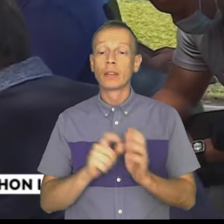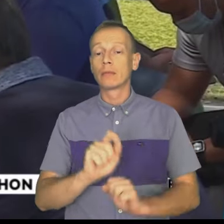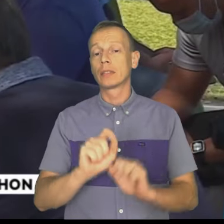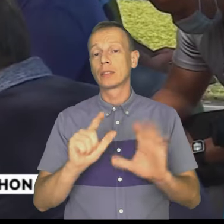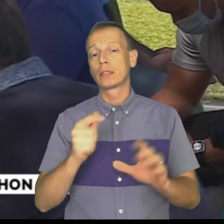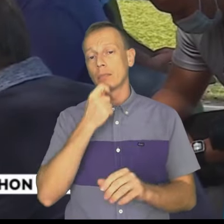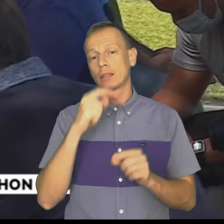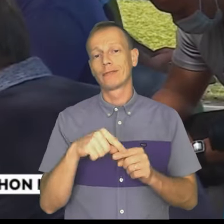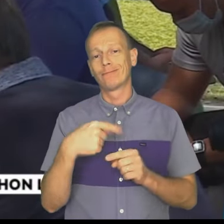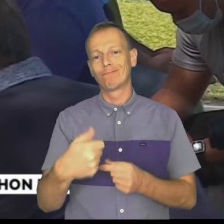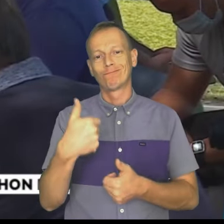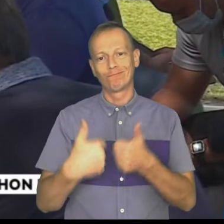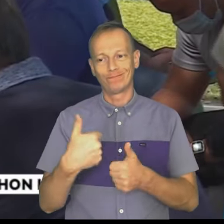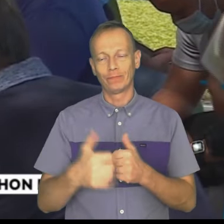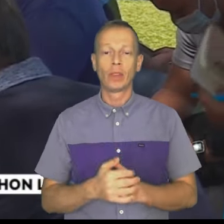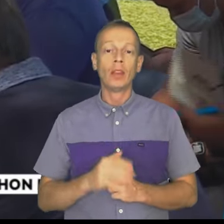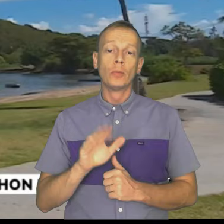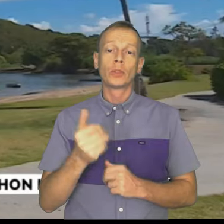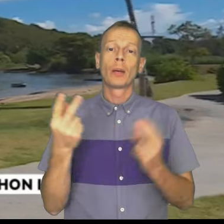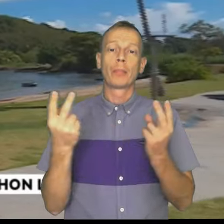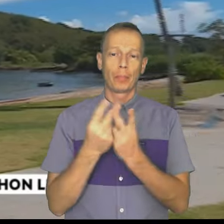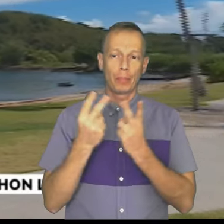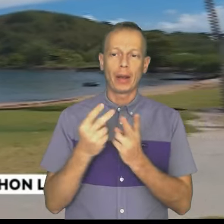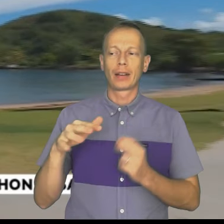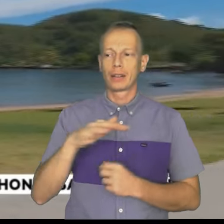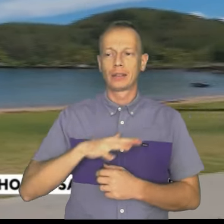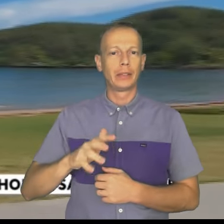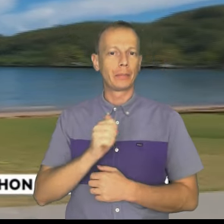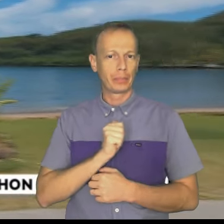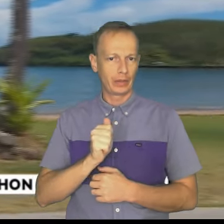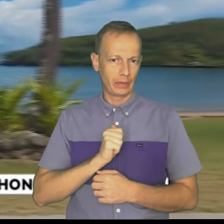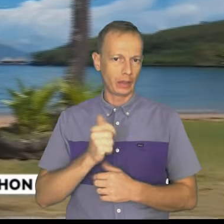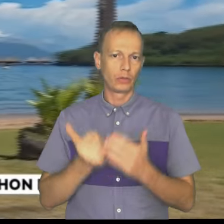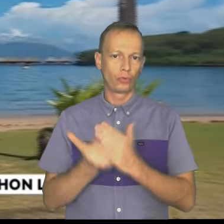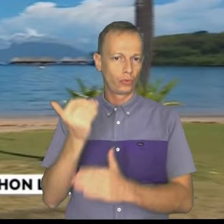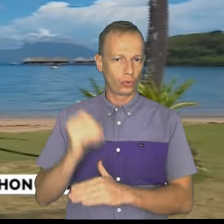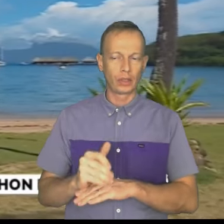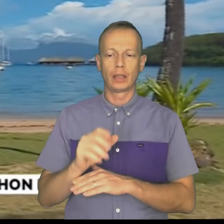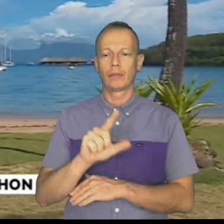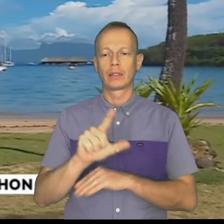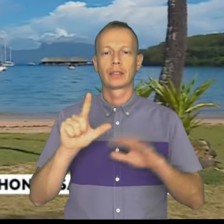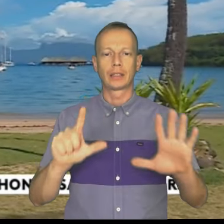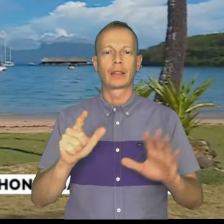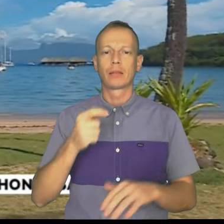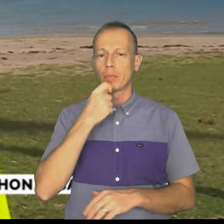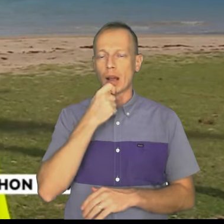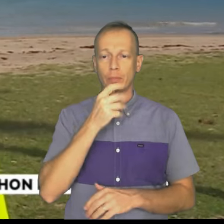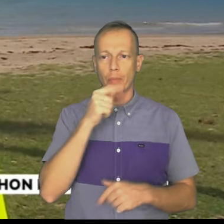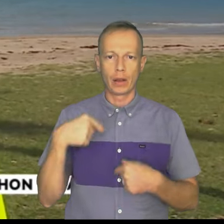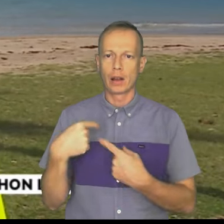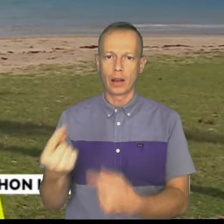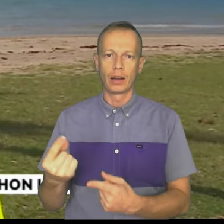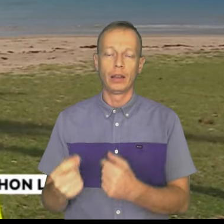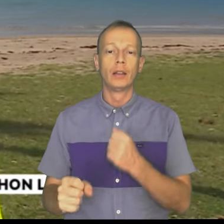Donc pour cela, le Parc Veirey a été privatisé pour la journée du 27 mars. Les seuls qui auront